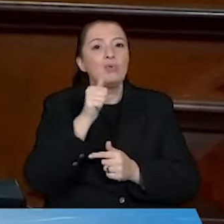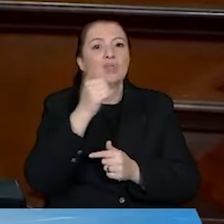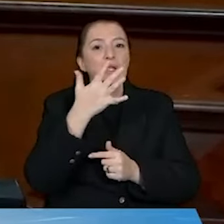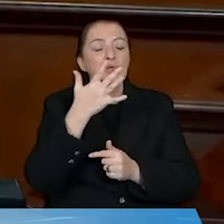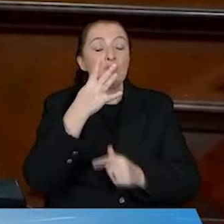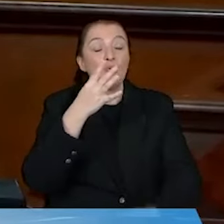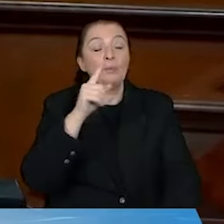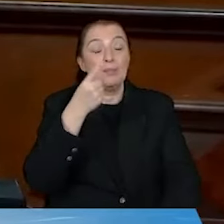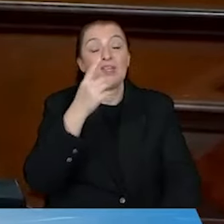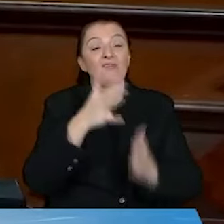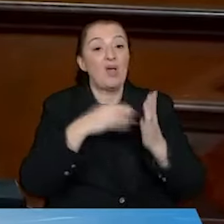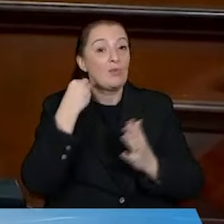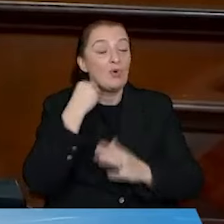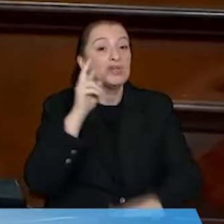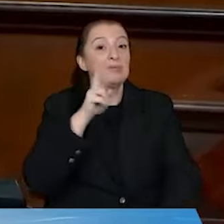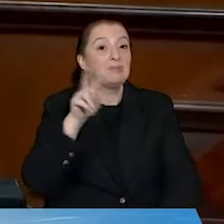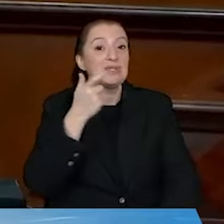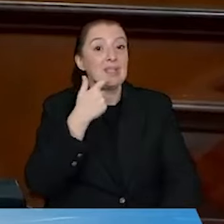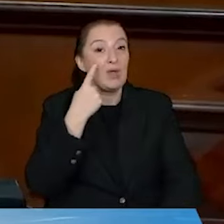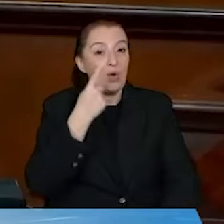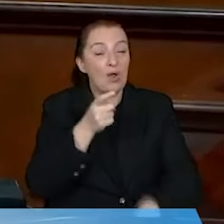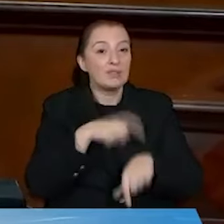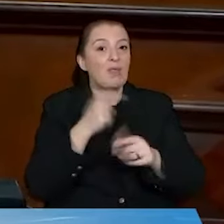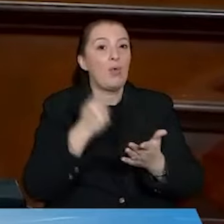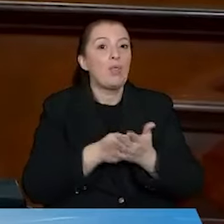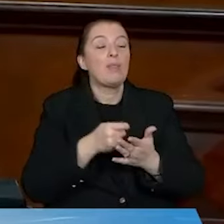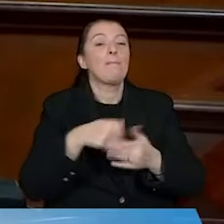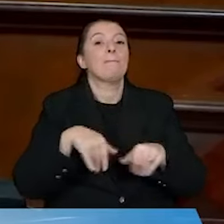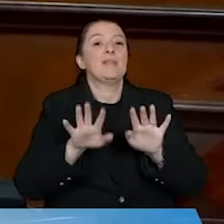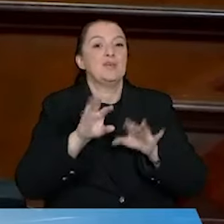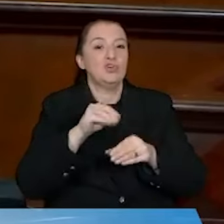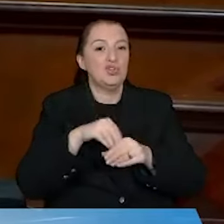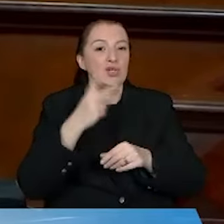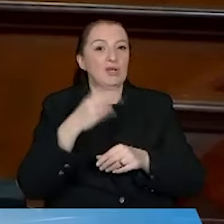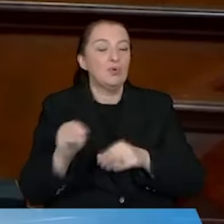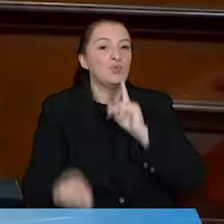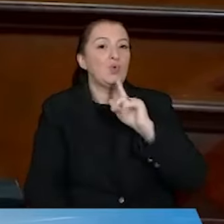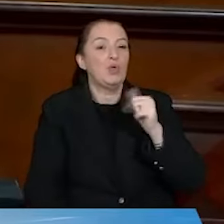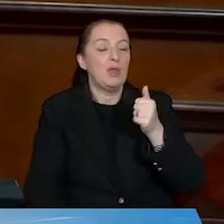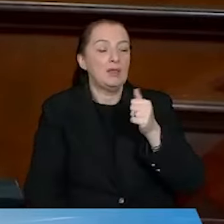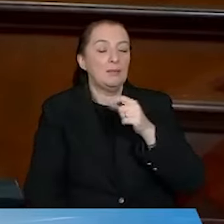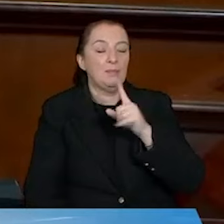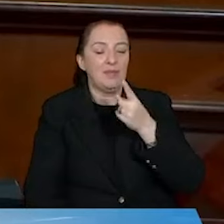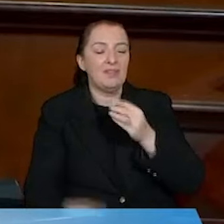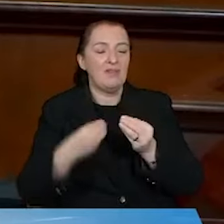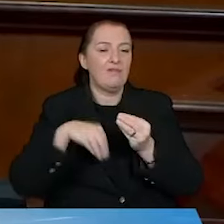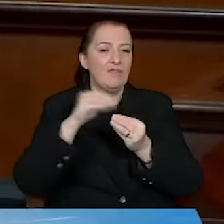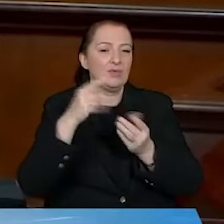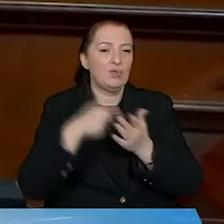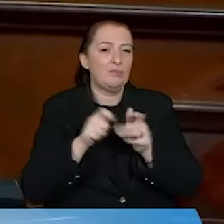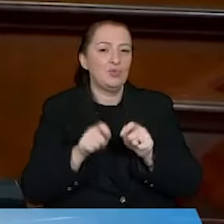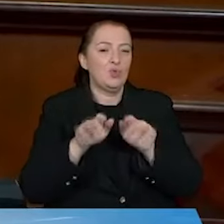2.654.000 lira vergi borcu bulunduğu ve 2022 yılında zamanında ödeme yapılamadığı için 2.116.000 lira faiz ödemek